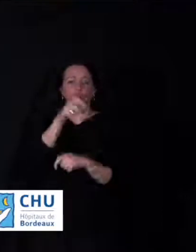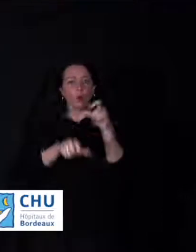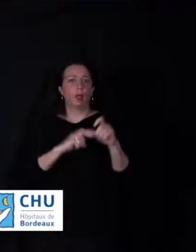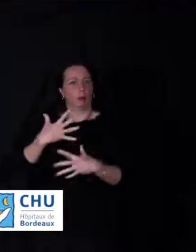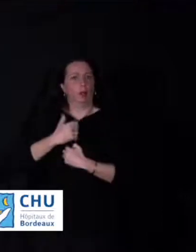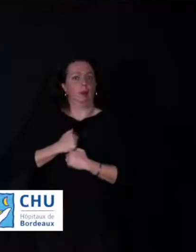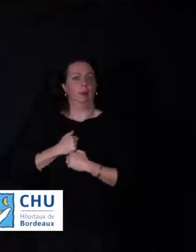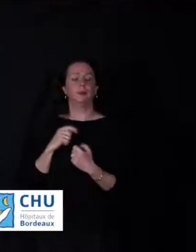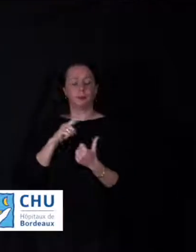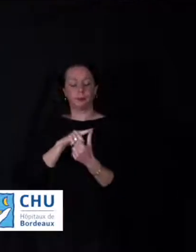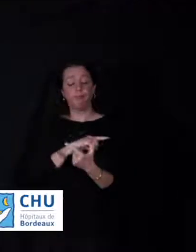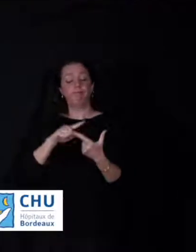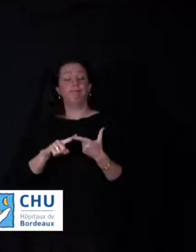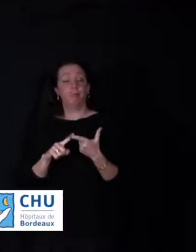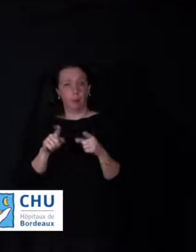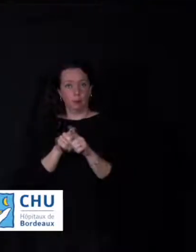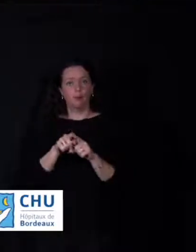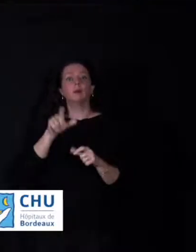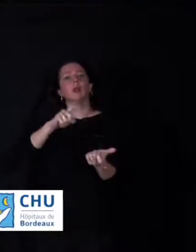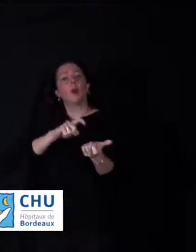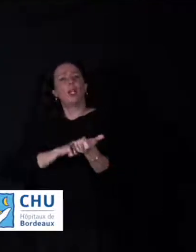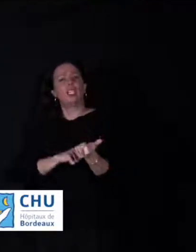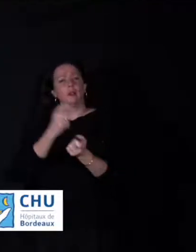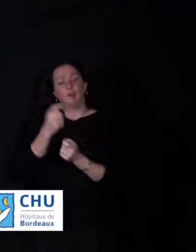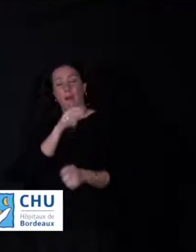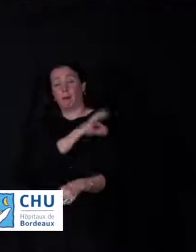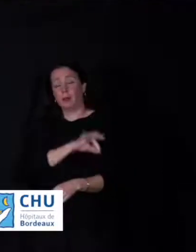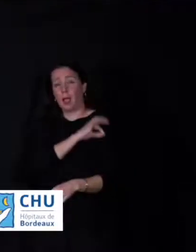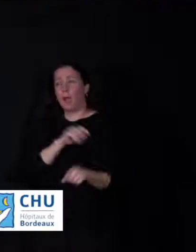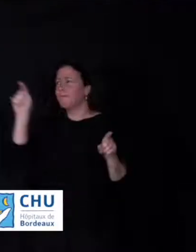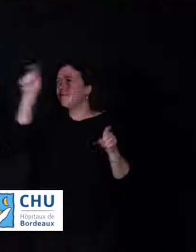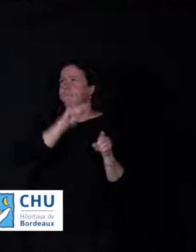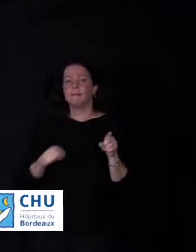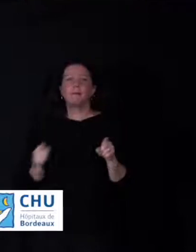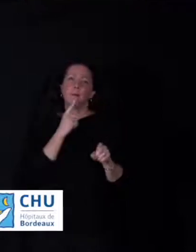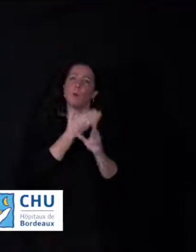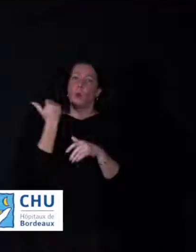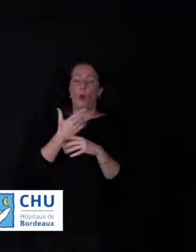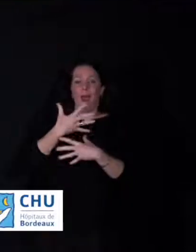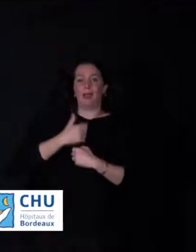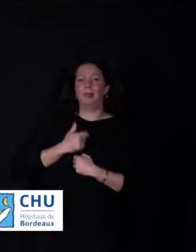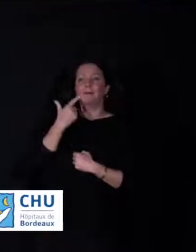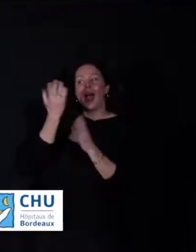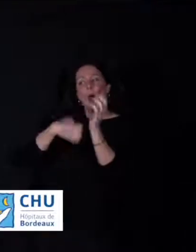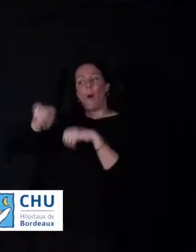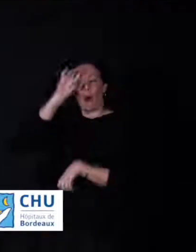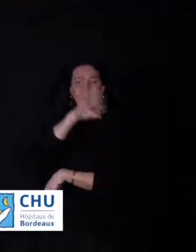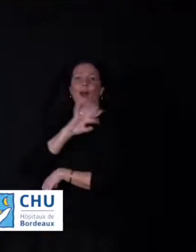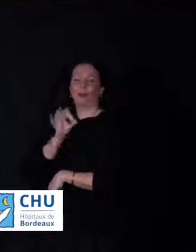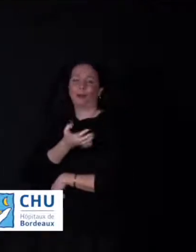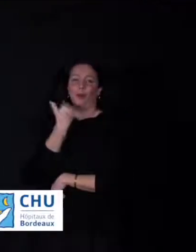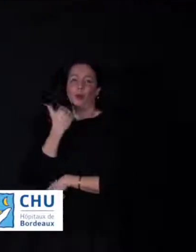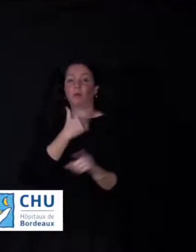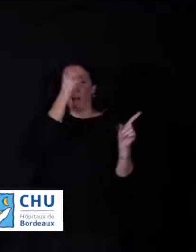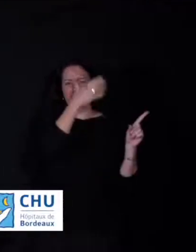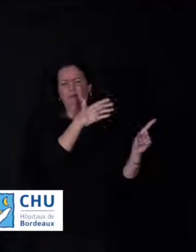adhèrent. Deuxièmement, l'origine du vaccin ressort. Les gens seraient plus prêts à se faire vacciner avec un vaccin européen qu'un vaccin américain.